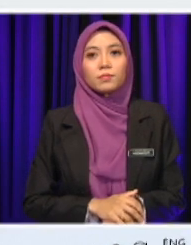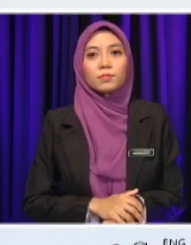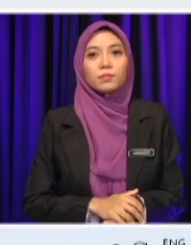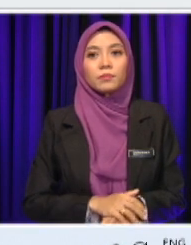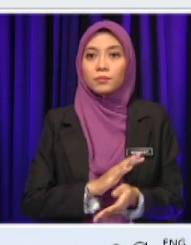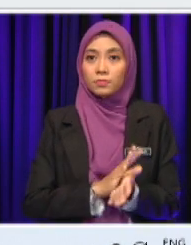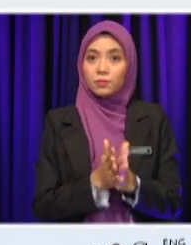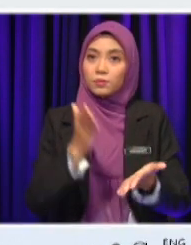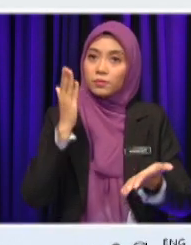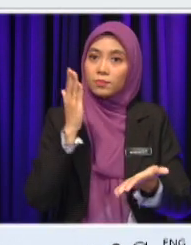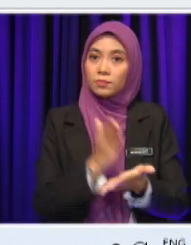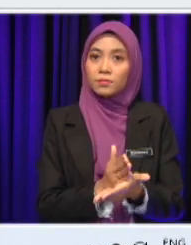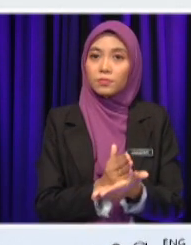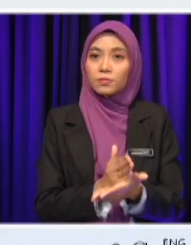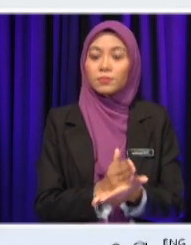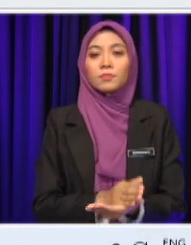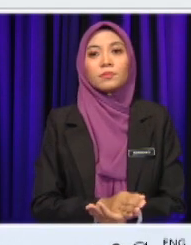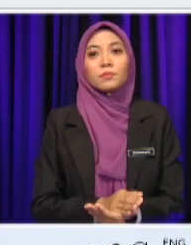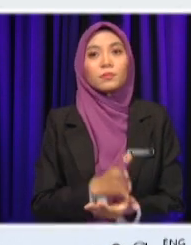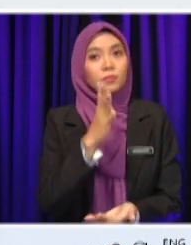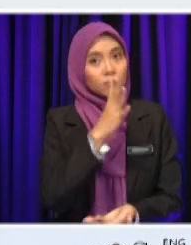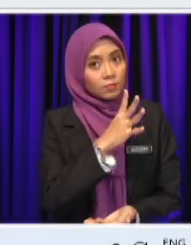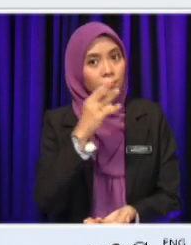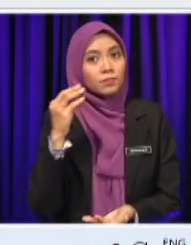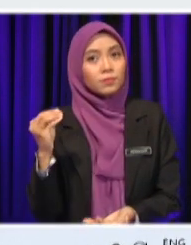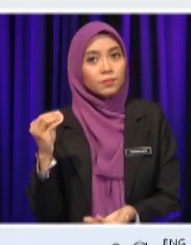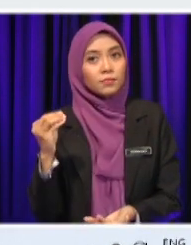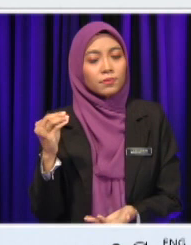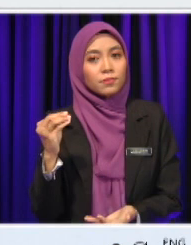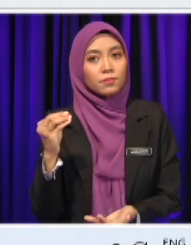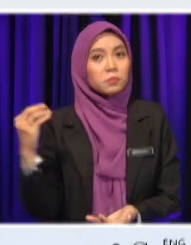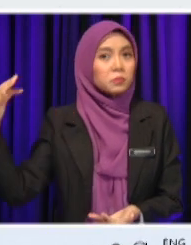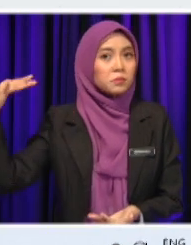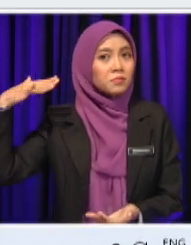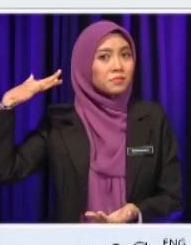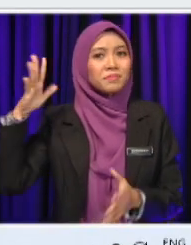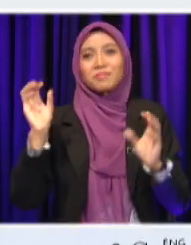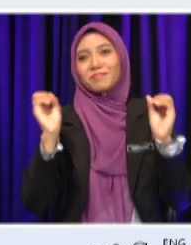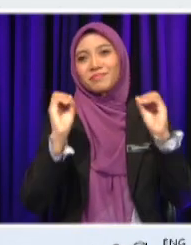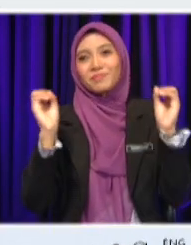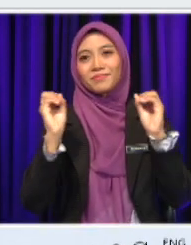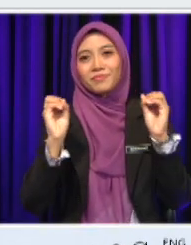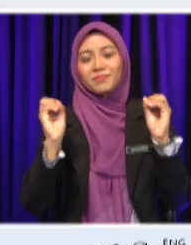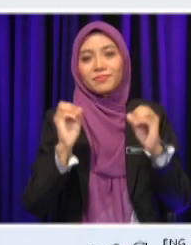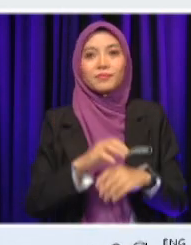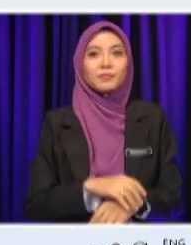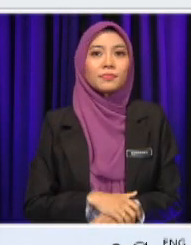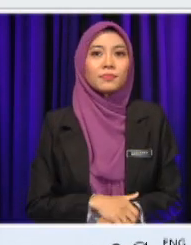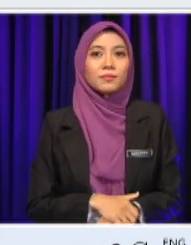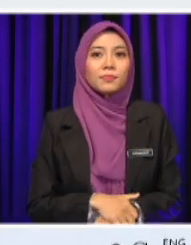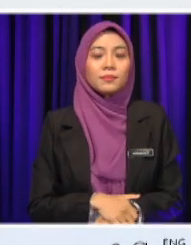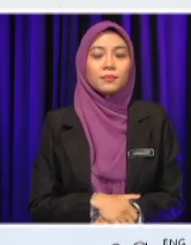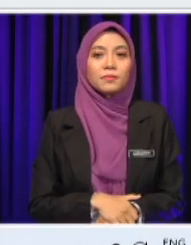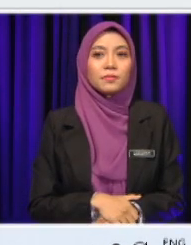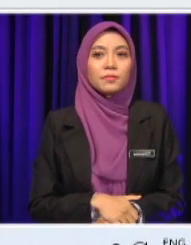motor. Dia akan break motor dan buzzer tak berbunyilah. Ataupun nak biar pun saja pun boleh. Nak